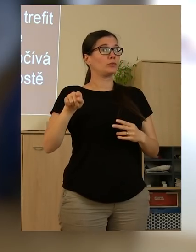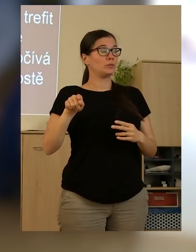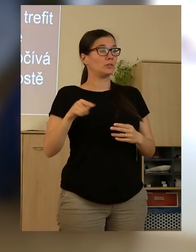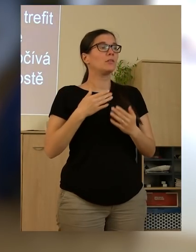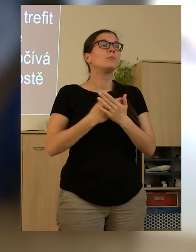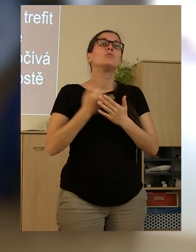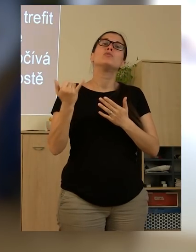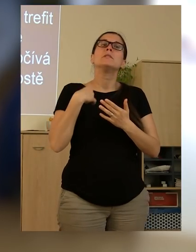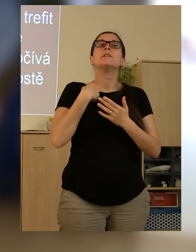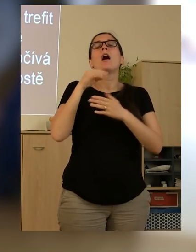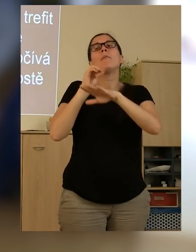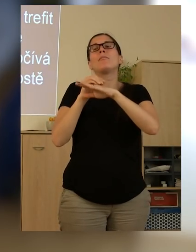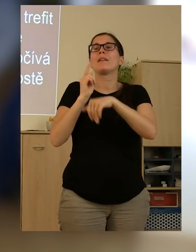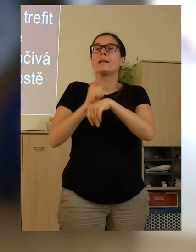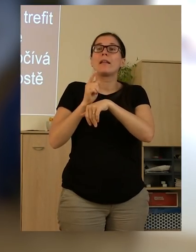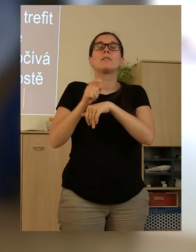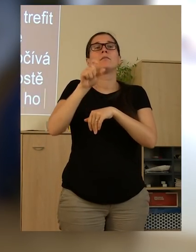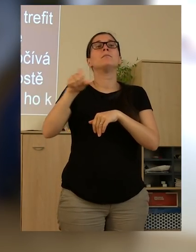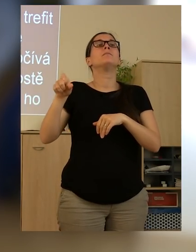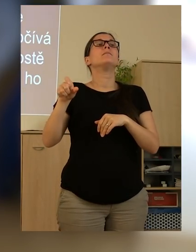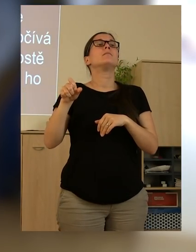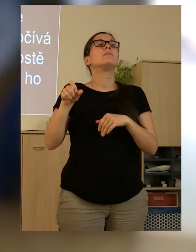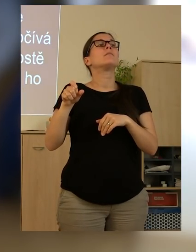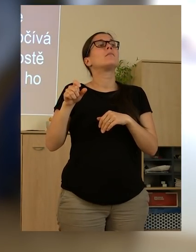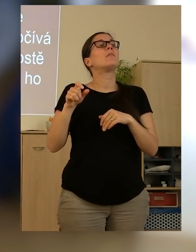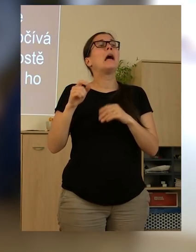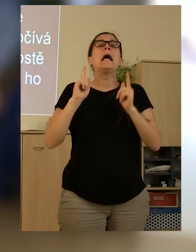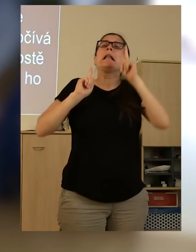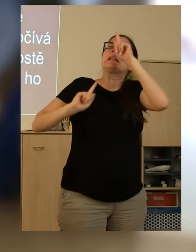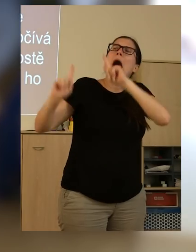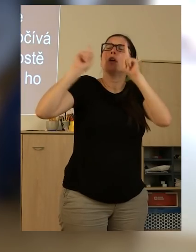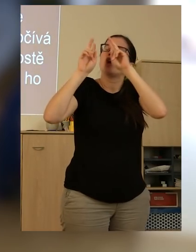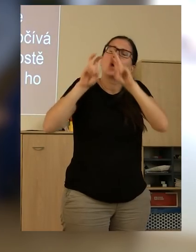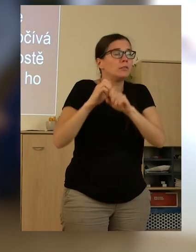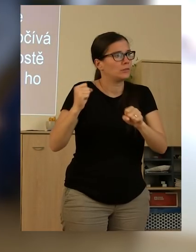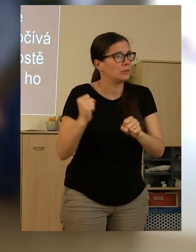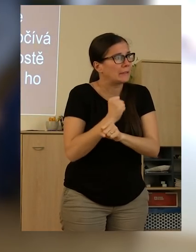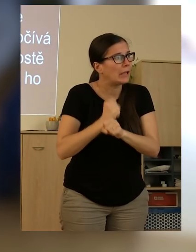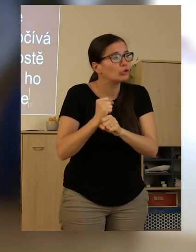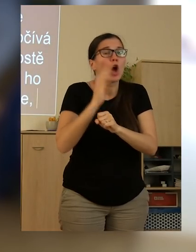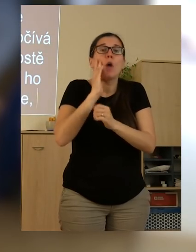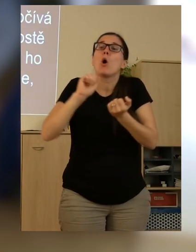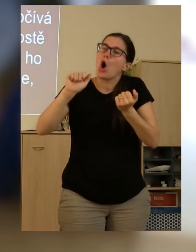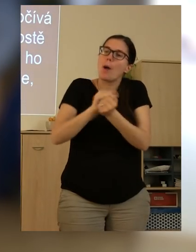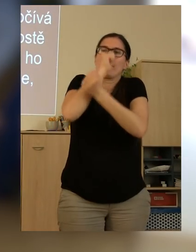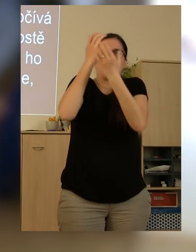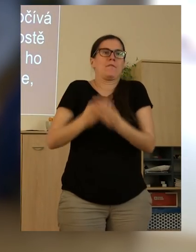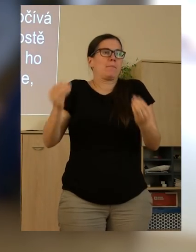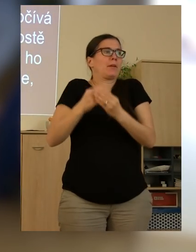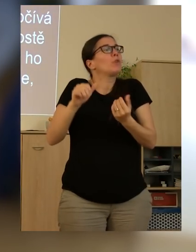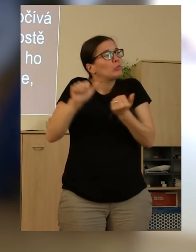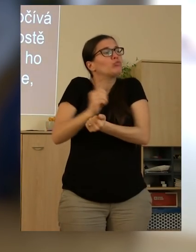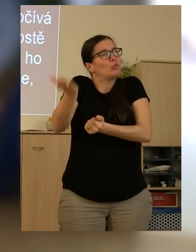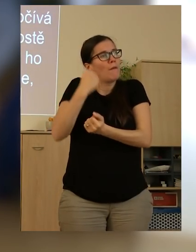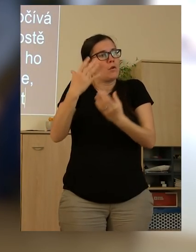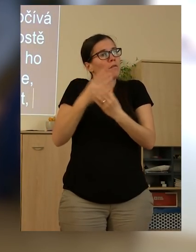lidem, pojďte, nebudem si o tom nic myslet, jenom si to ještě jednou řekneme. Jenom ještě jednou,